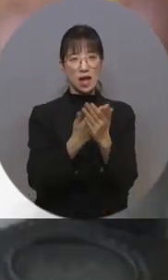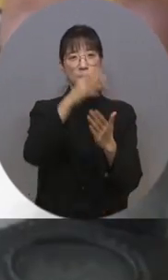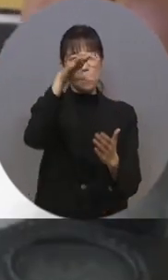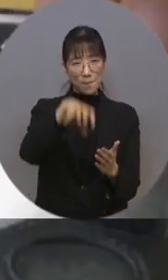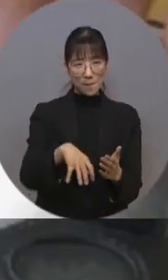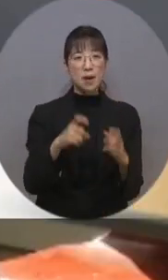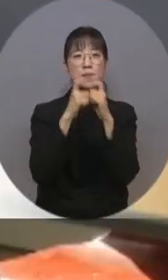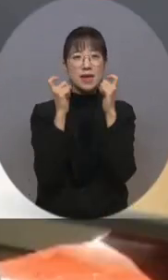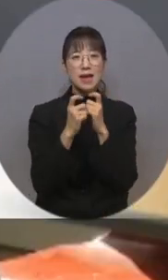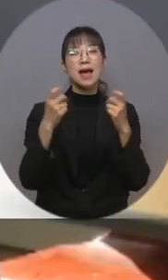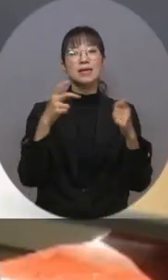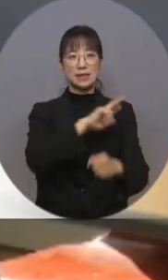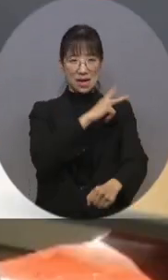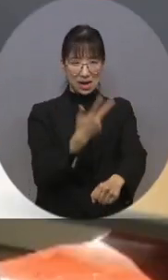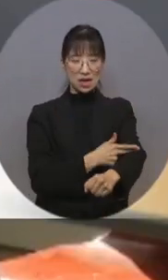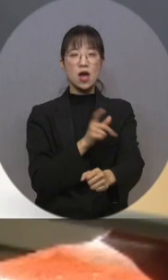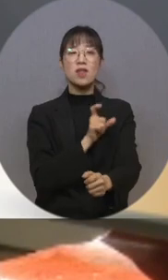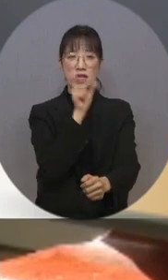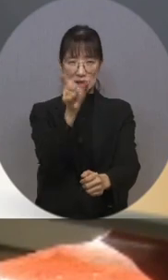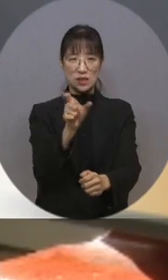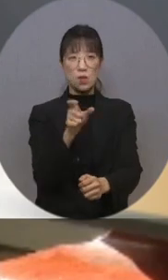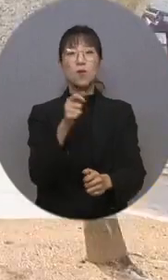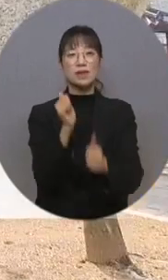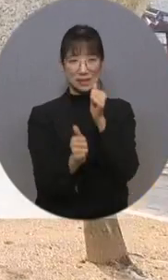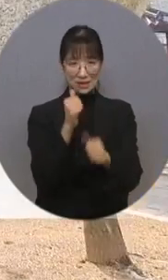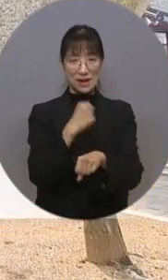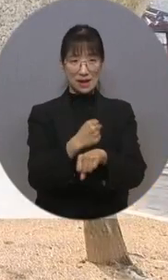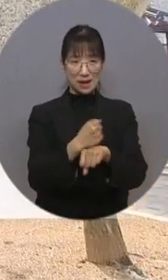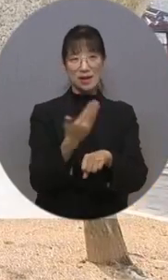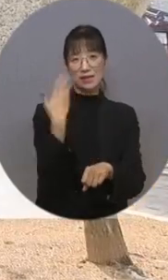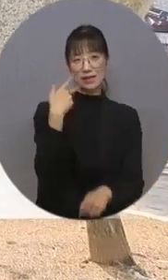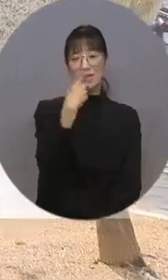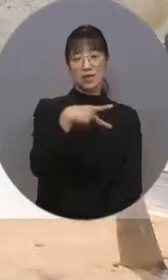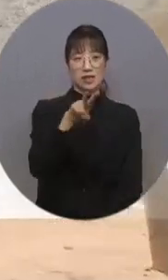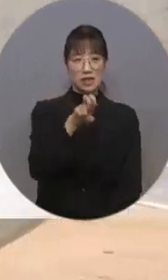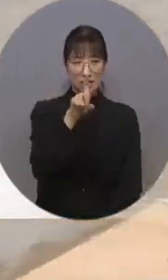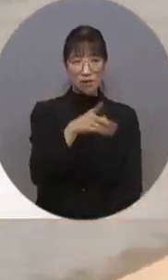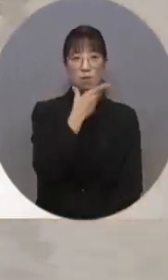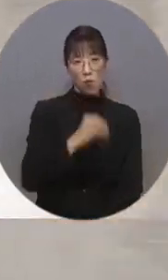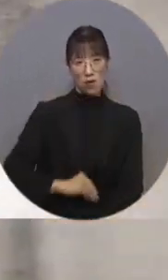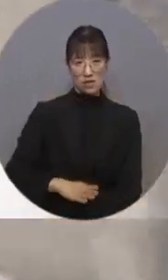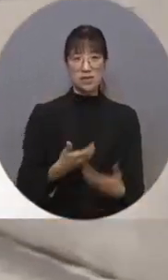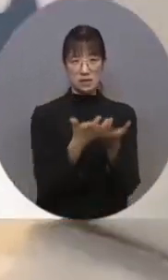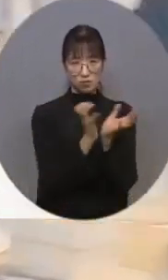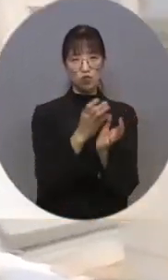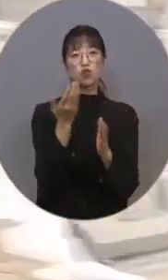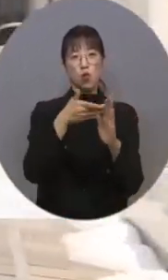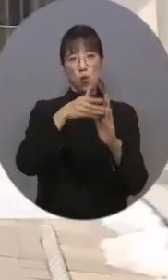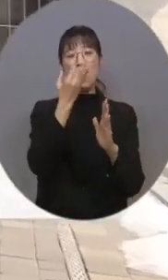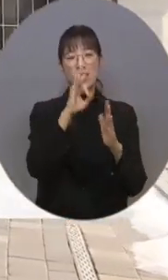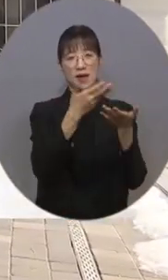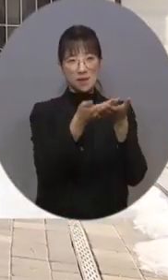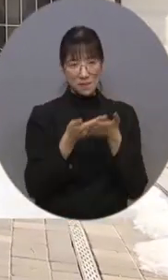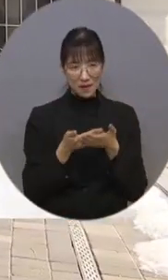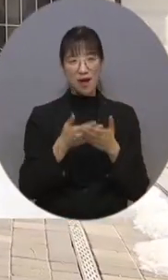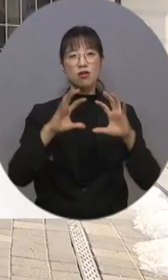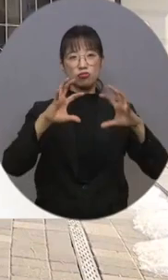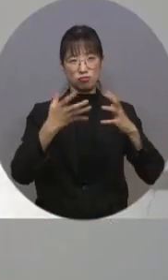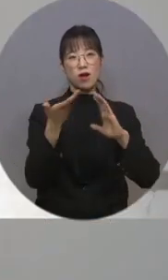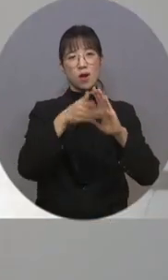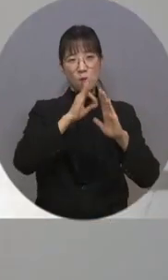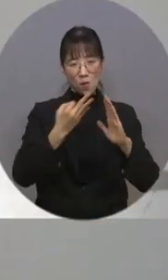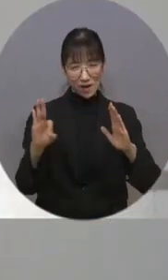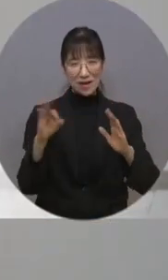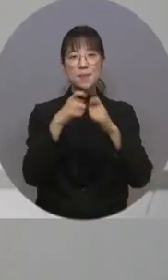한국직업능력개발원의 민간자격으로 등록돼 시행했으며 지난 2021년 보건복지부로부터 공인을 받아 국가공인